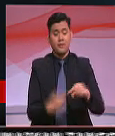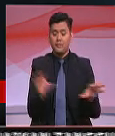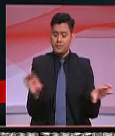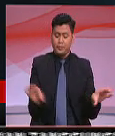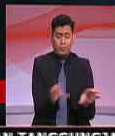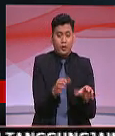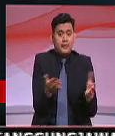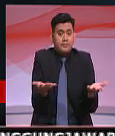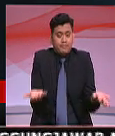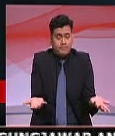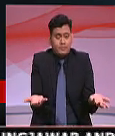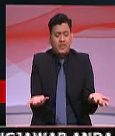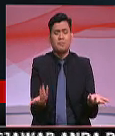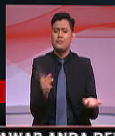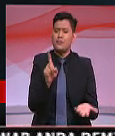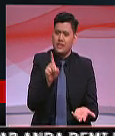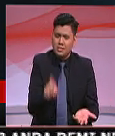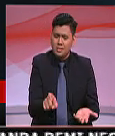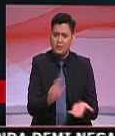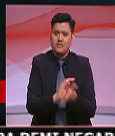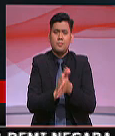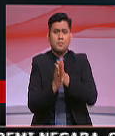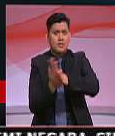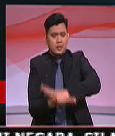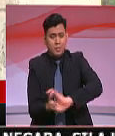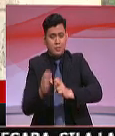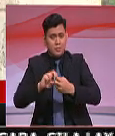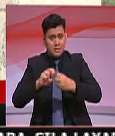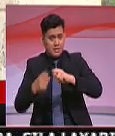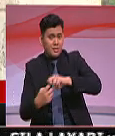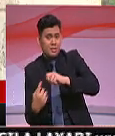berbuat demikian, ini tentulah akan menjadikan satu isu.